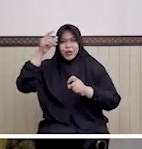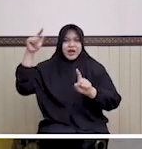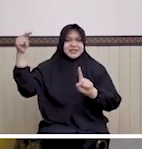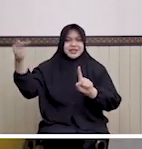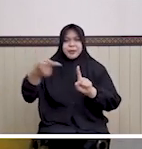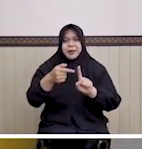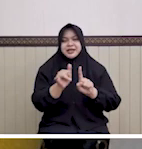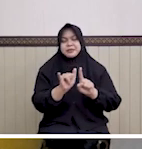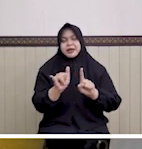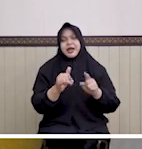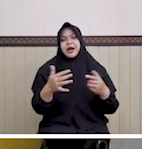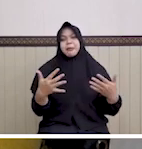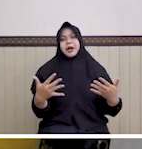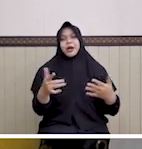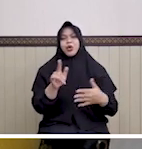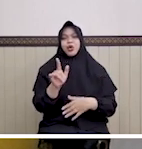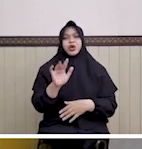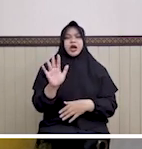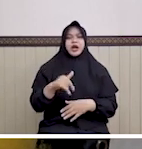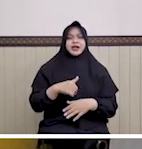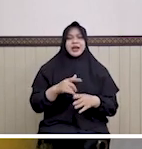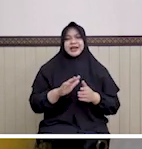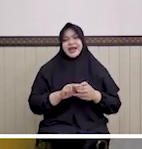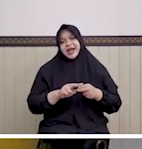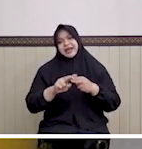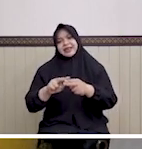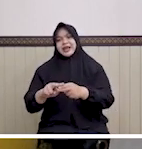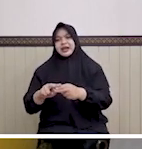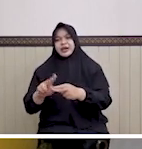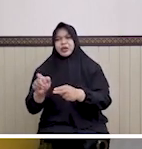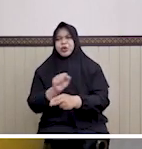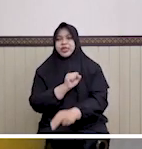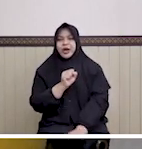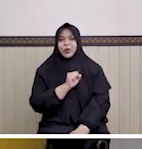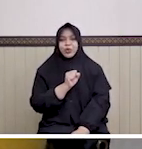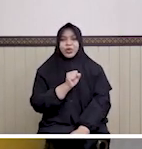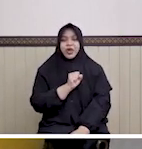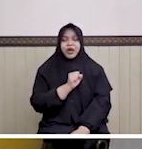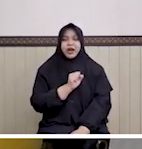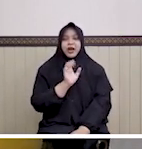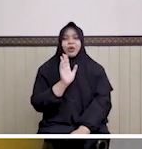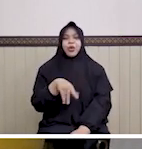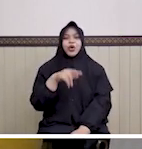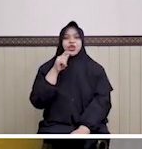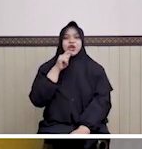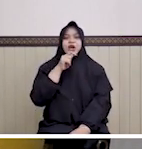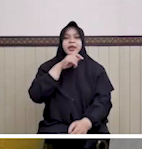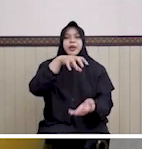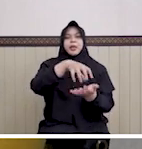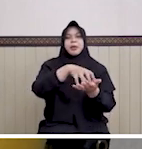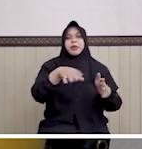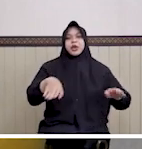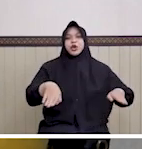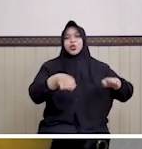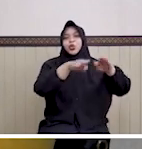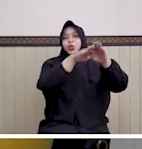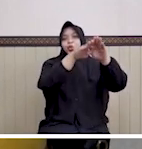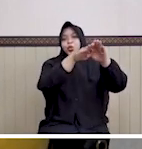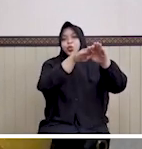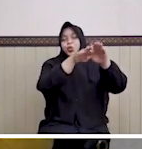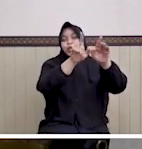seperti apa Kok tidak diantar saja dia ketakutan gitu lah ternyata tempatnya atas gunung